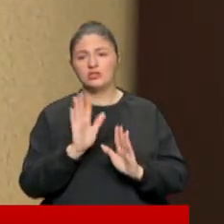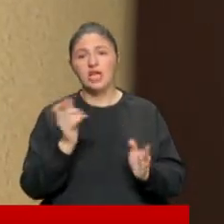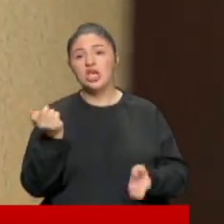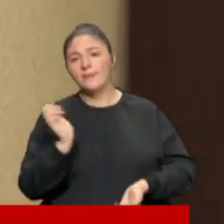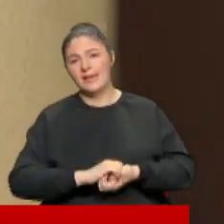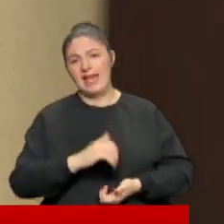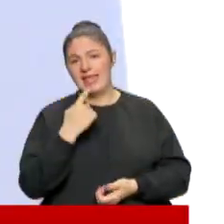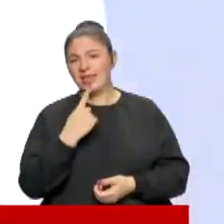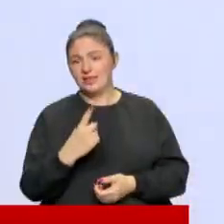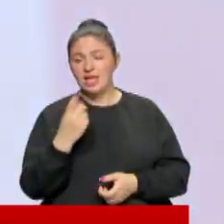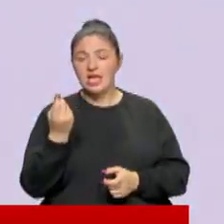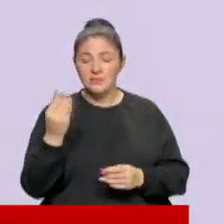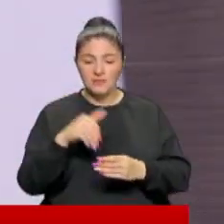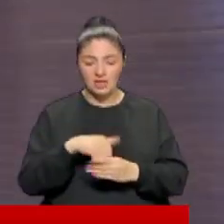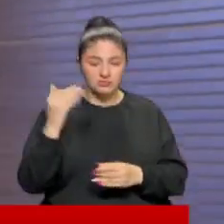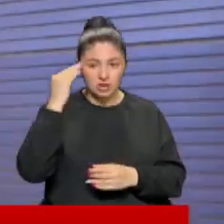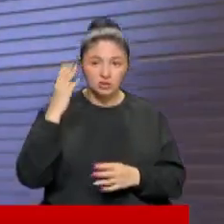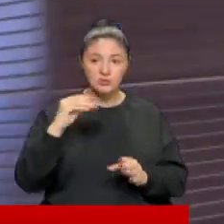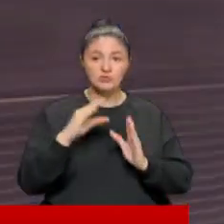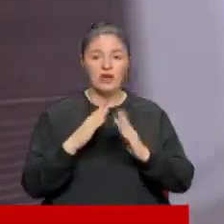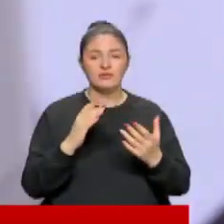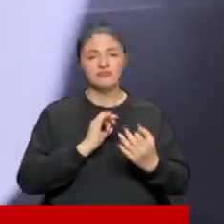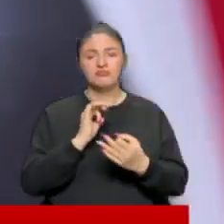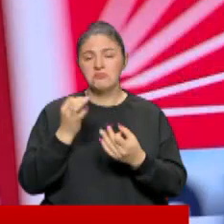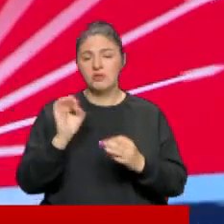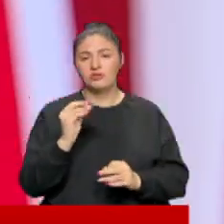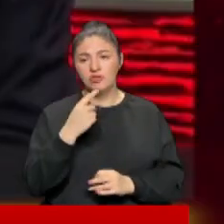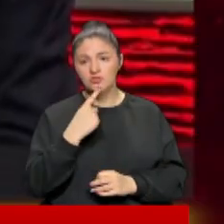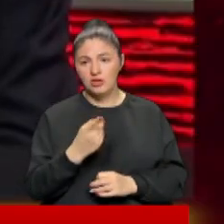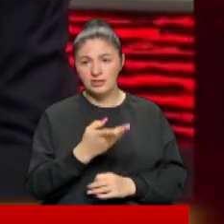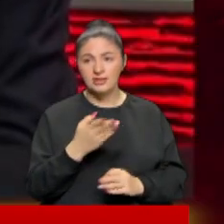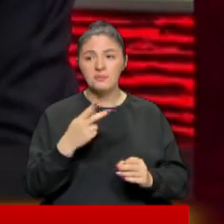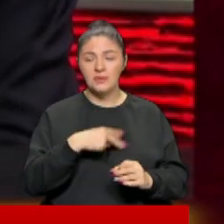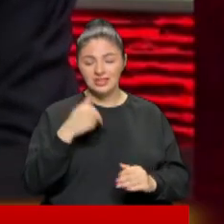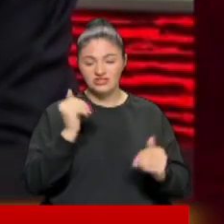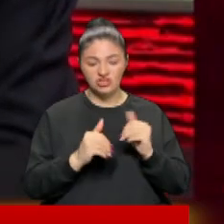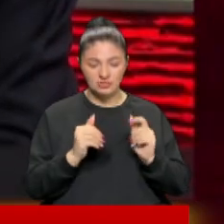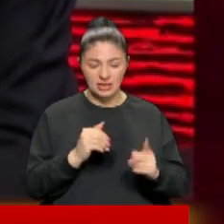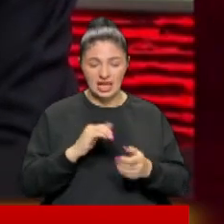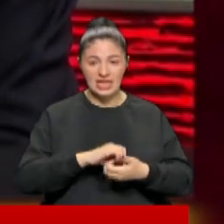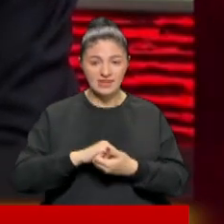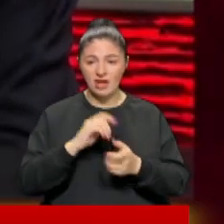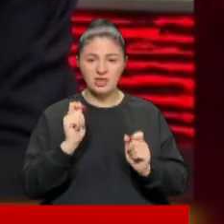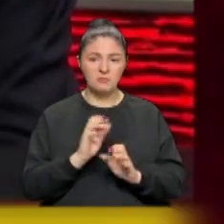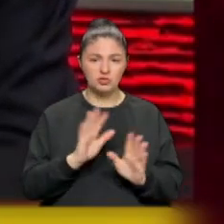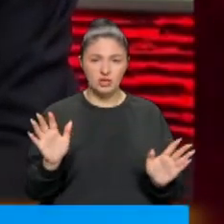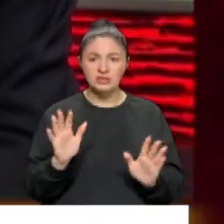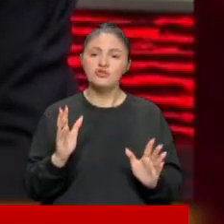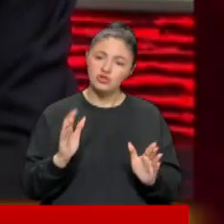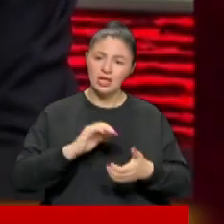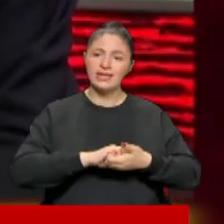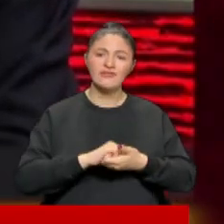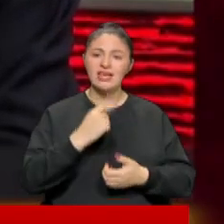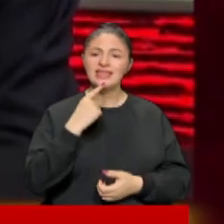işbirliği dedi iyi Parti başta olmak üzere tüm muhalefetle temasa geçeceğini söyledi yerel seçimlerde ittifak yapmayacağız Çünkü